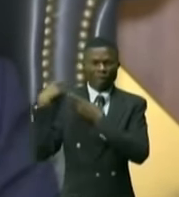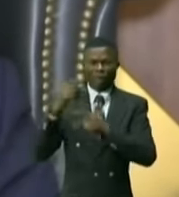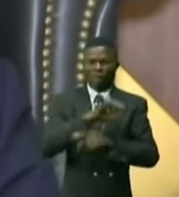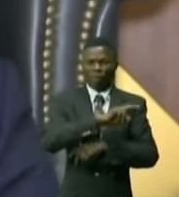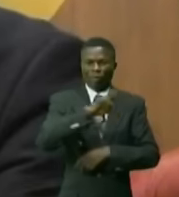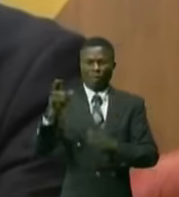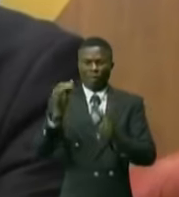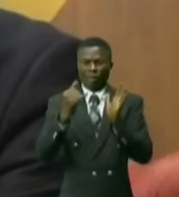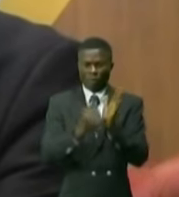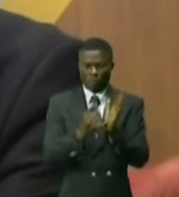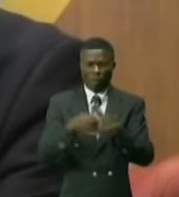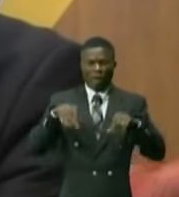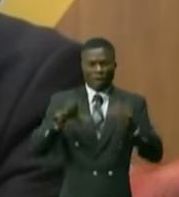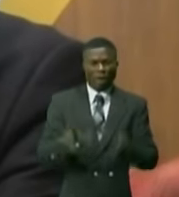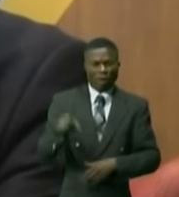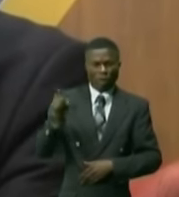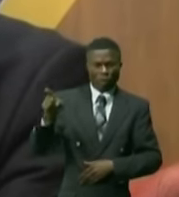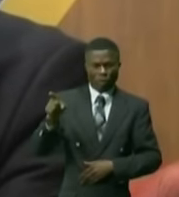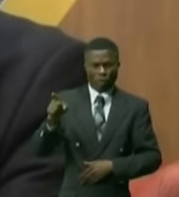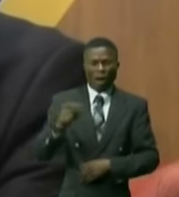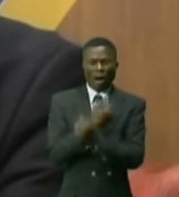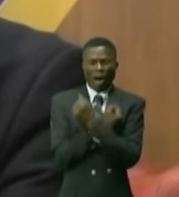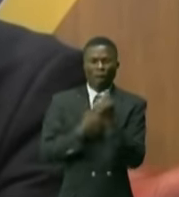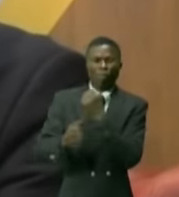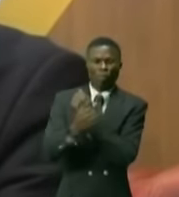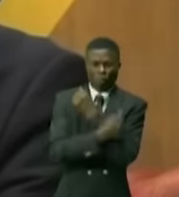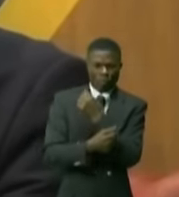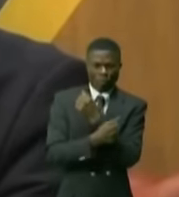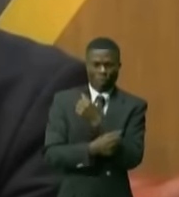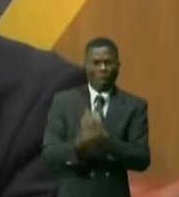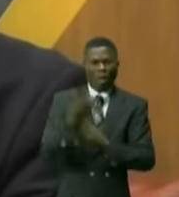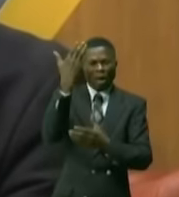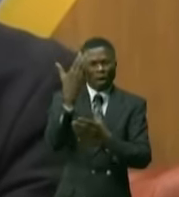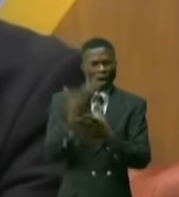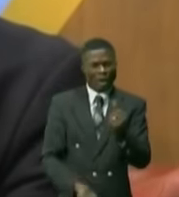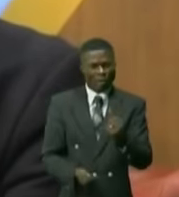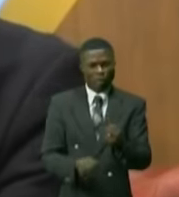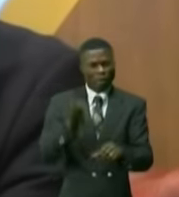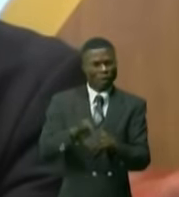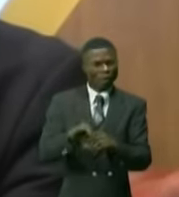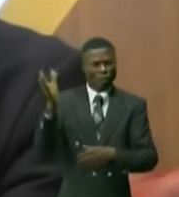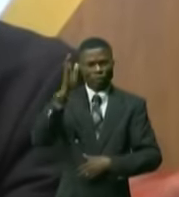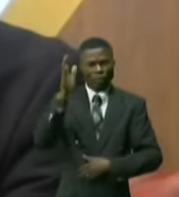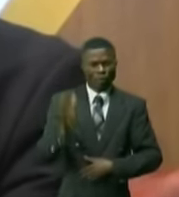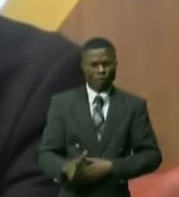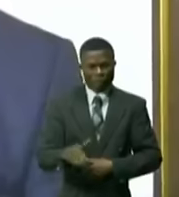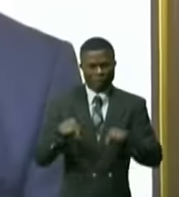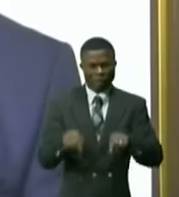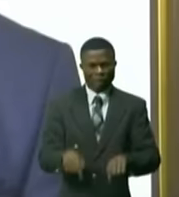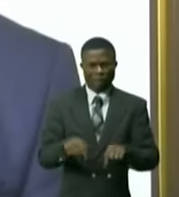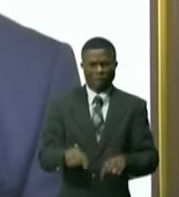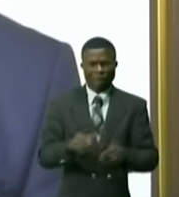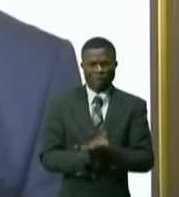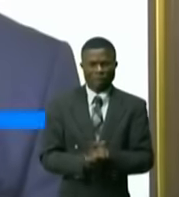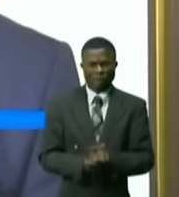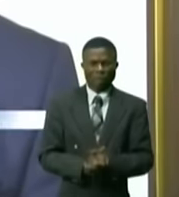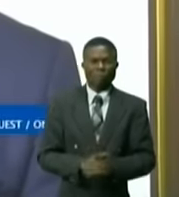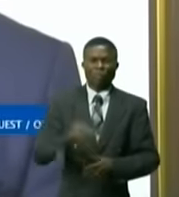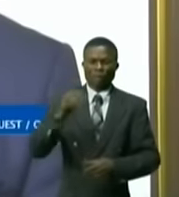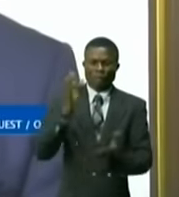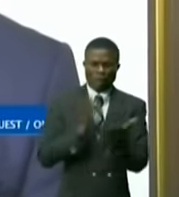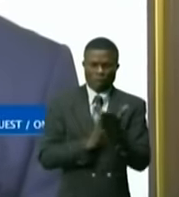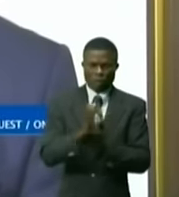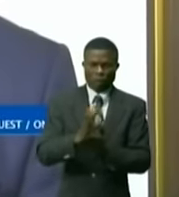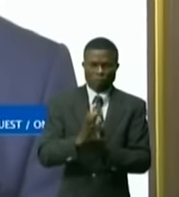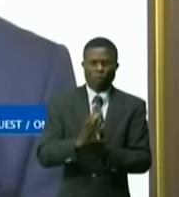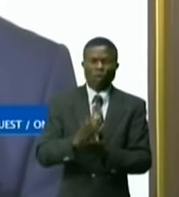2006 que ce Congolais très patriotique n'a jamais raté un cycle électoral dans notre pays. Il est de notre devoir en tant